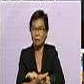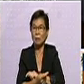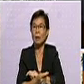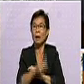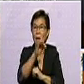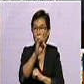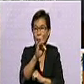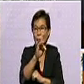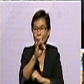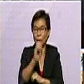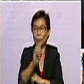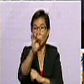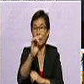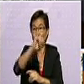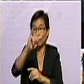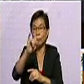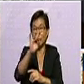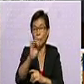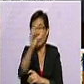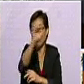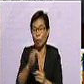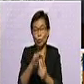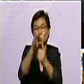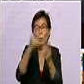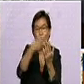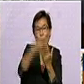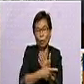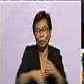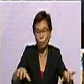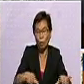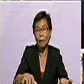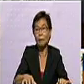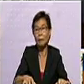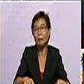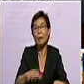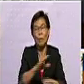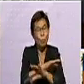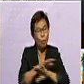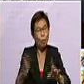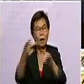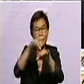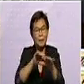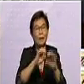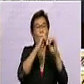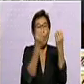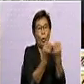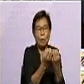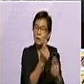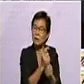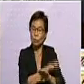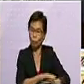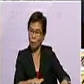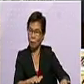mana 80% dikhususkan kepada program yang dilaksanakan dan bukannya kepada organisasi